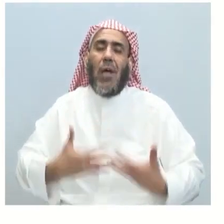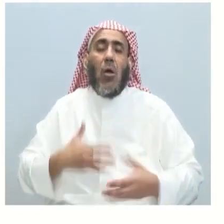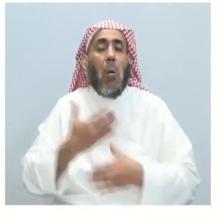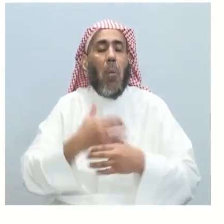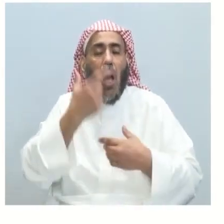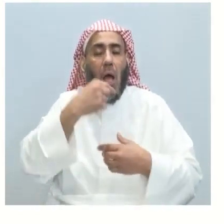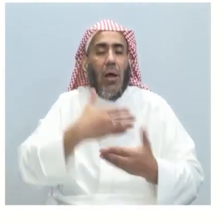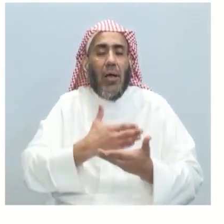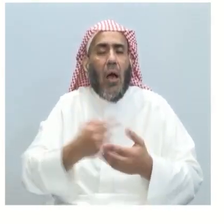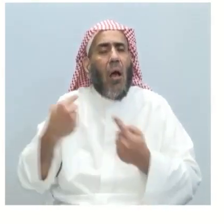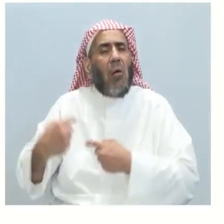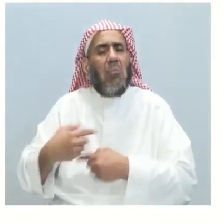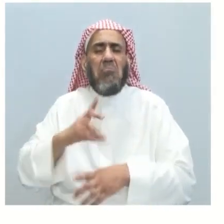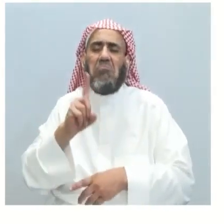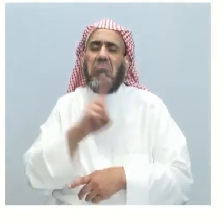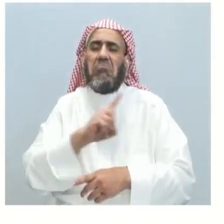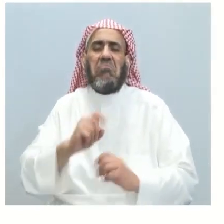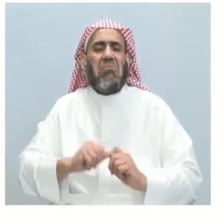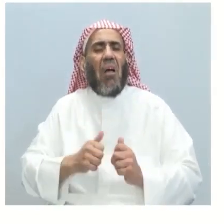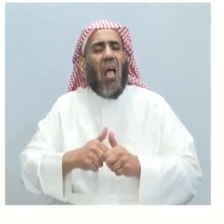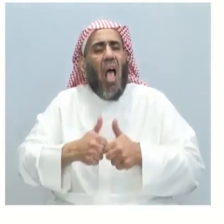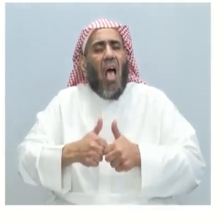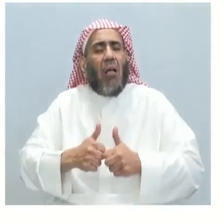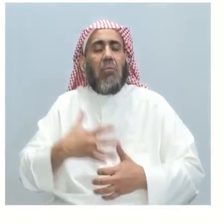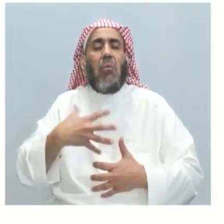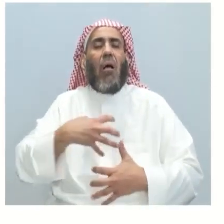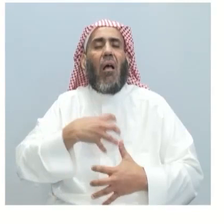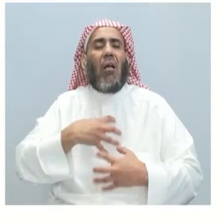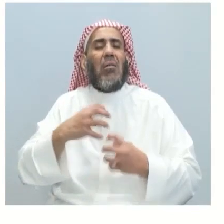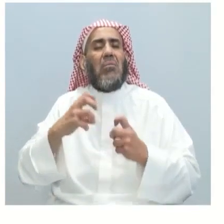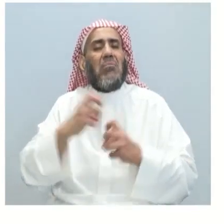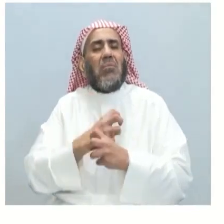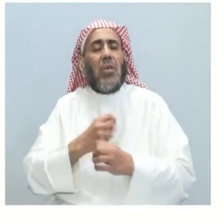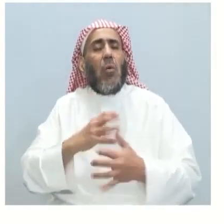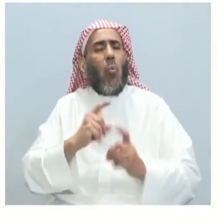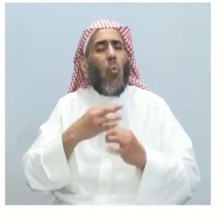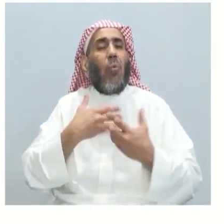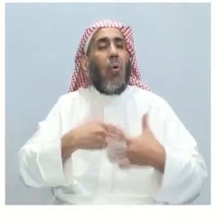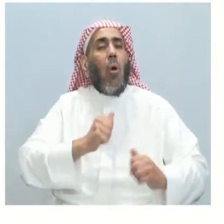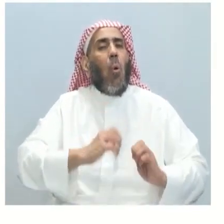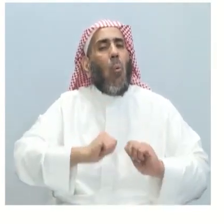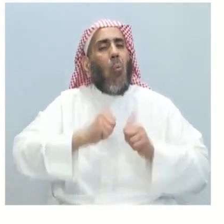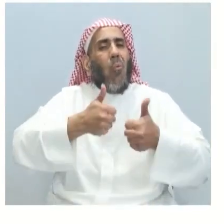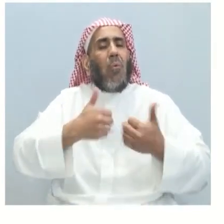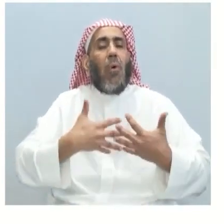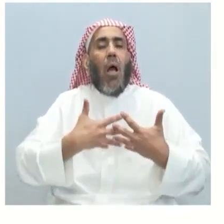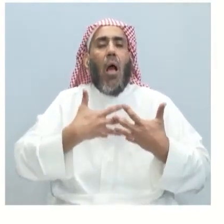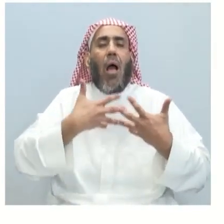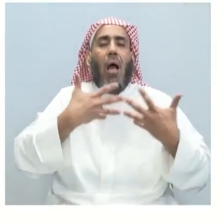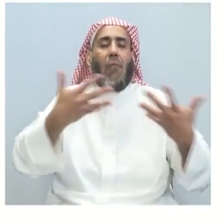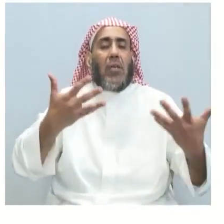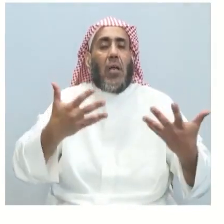وقد ازالوا ذلك لكن انا لم استطع مازال الحزن في في صدري يقول هم اطلقوا الحزن فارتاحت جوانحهم ارتاحت صدورهم